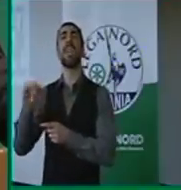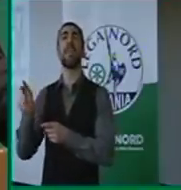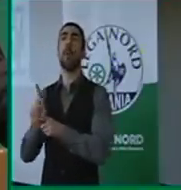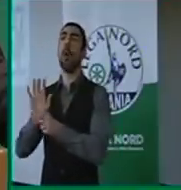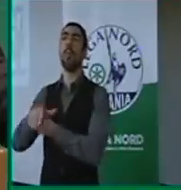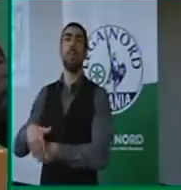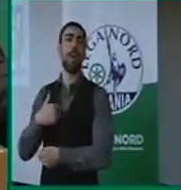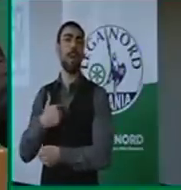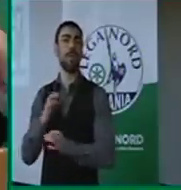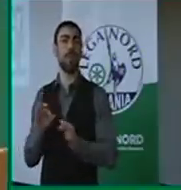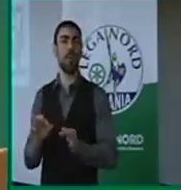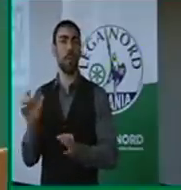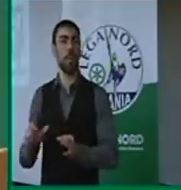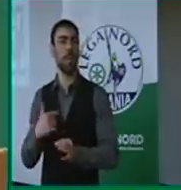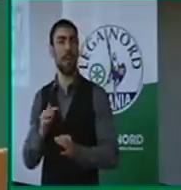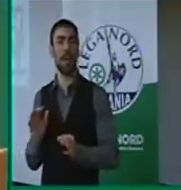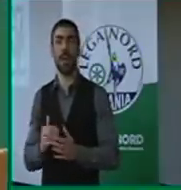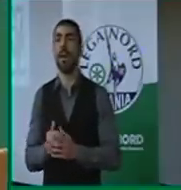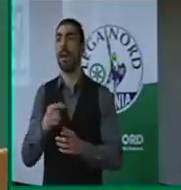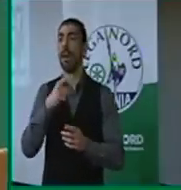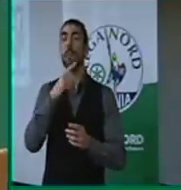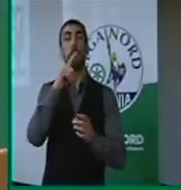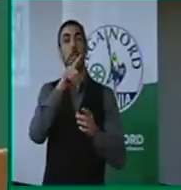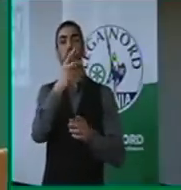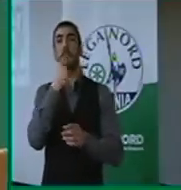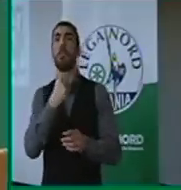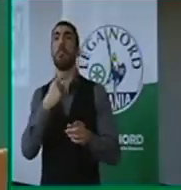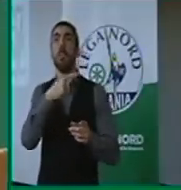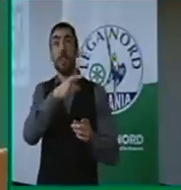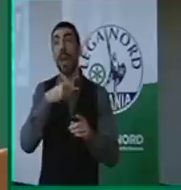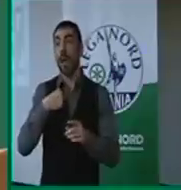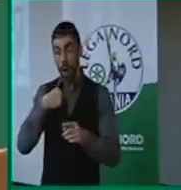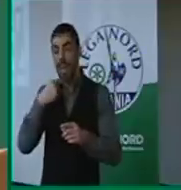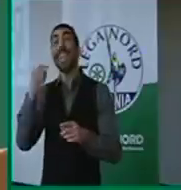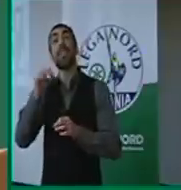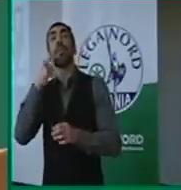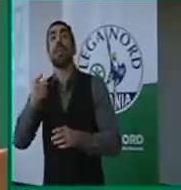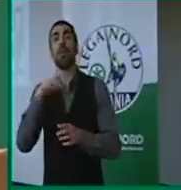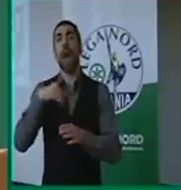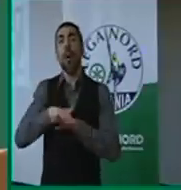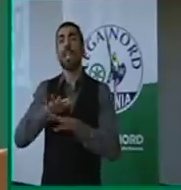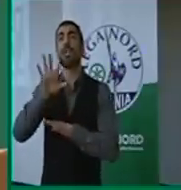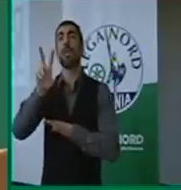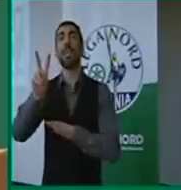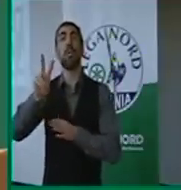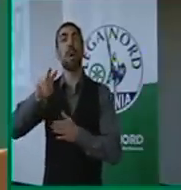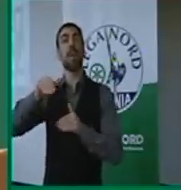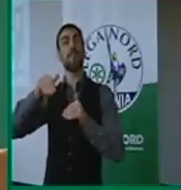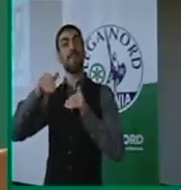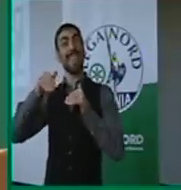150 milioni non si sono trovati ma nessuno vi ha detto che abbiamo usato 52 miliardi